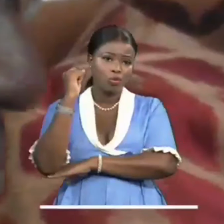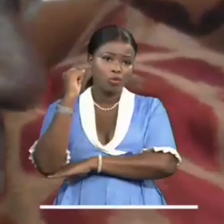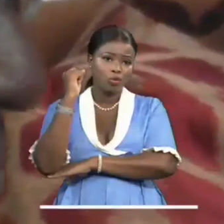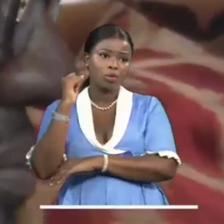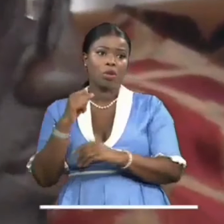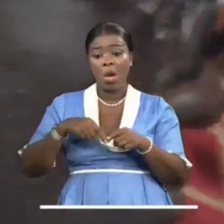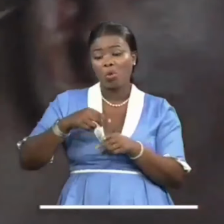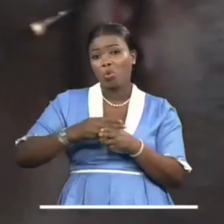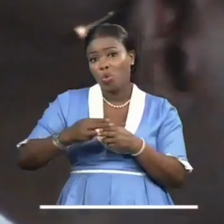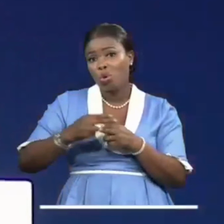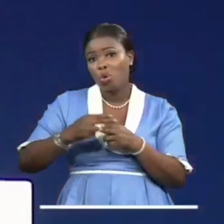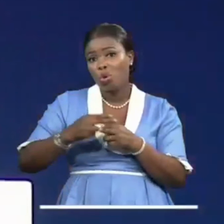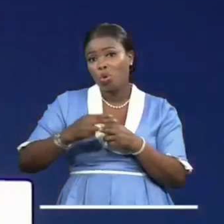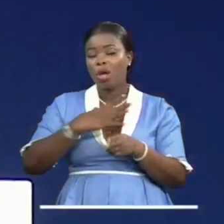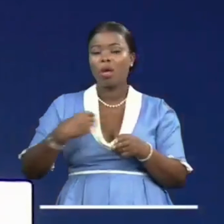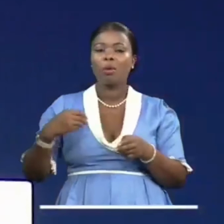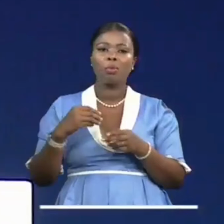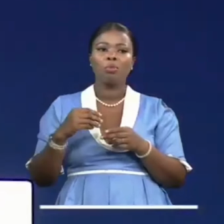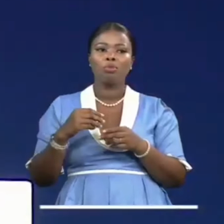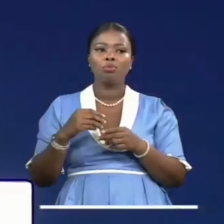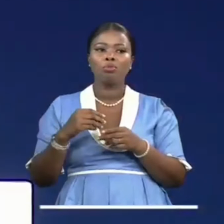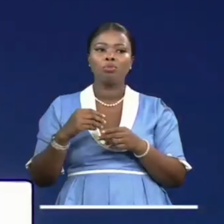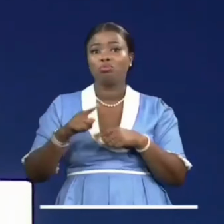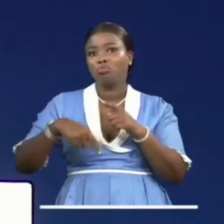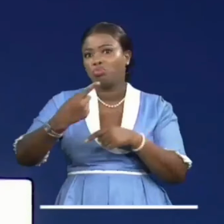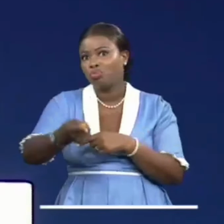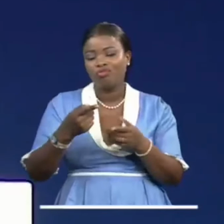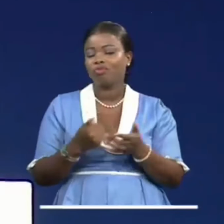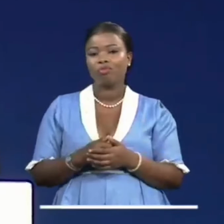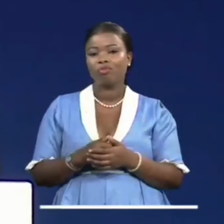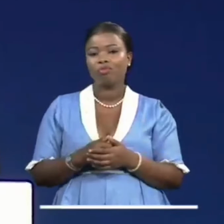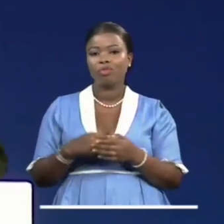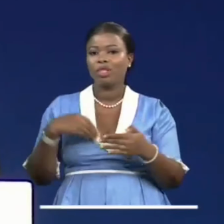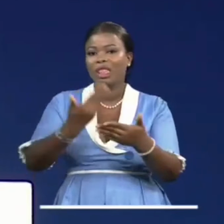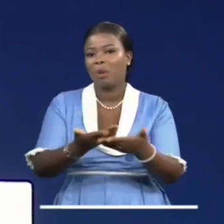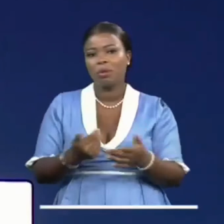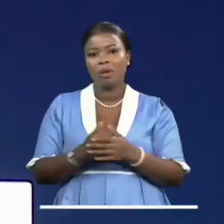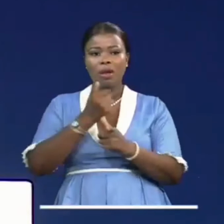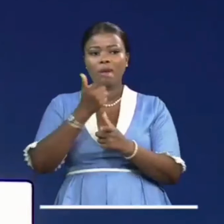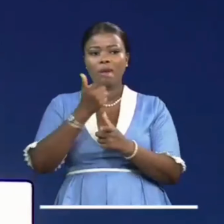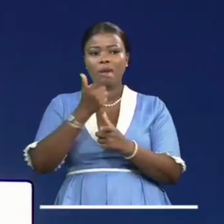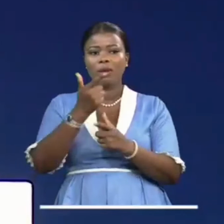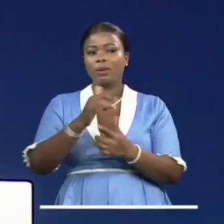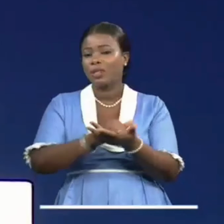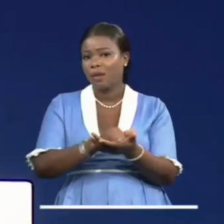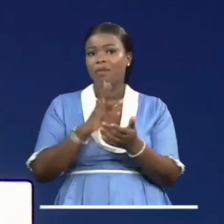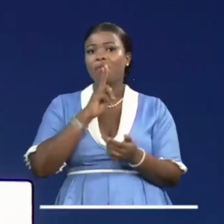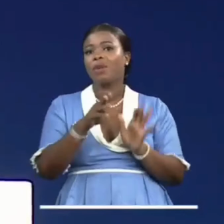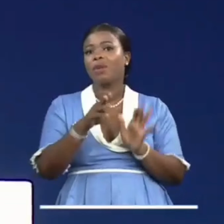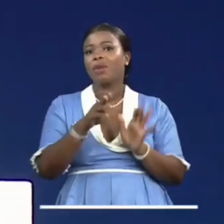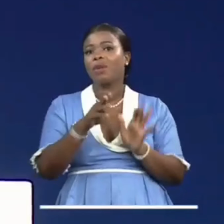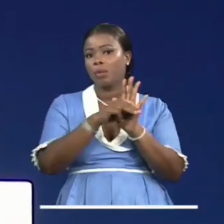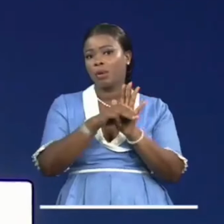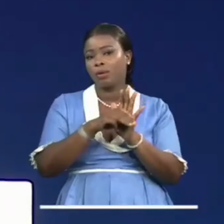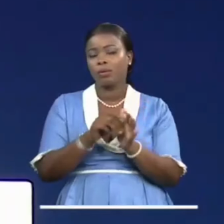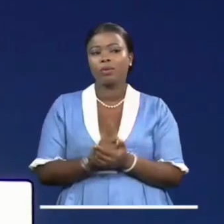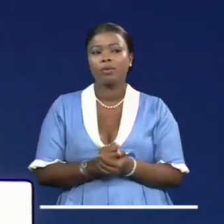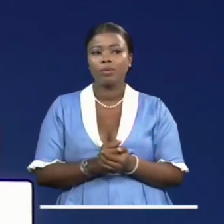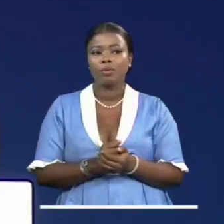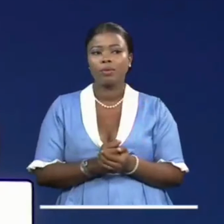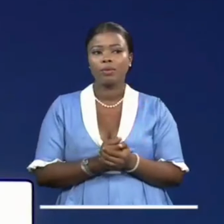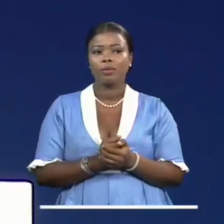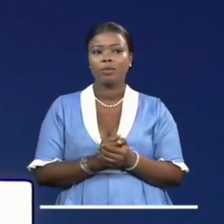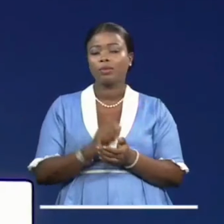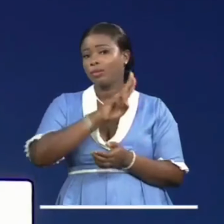donc le cadre macro assinii est fondamental dans ce pays donc ça c'est vraiment un des gages de d'une